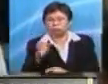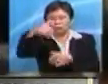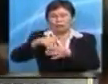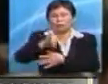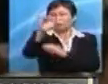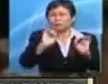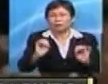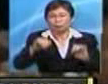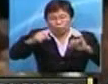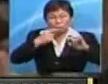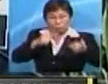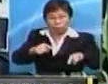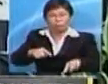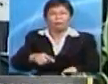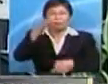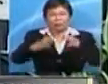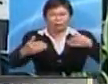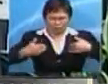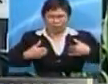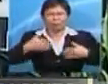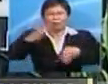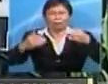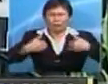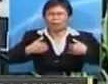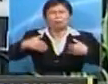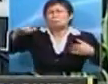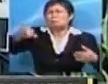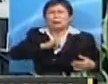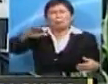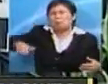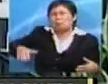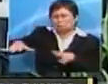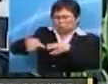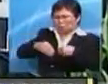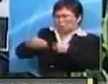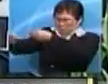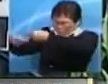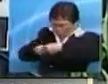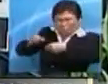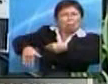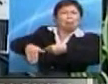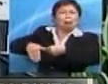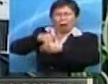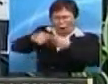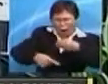itu. Saya kalau ada pun saya belum terima apa-apa maklumat berhubung kait